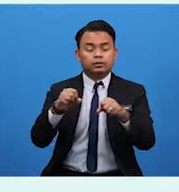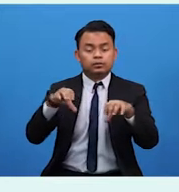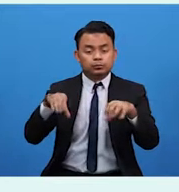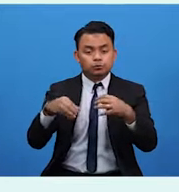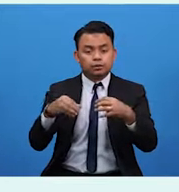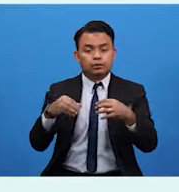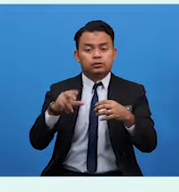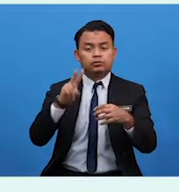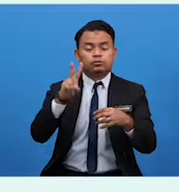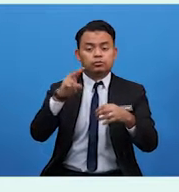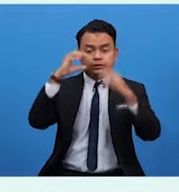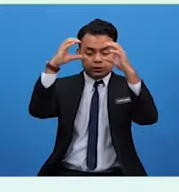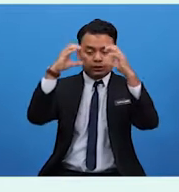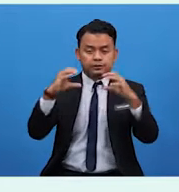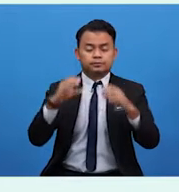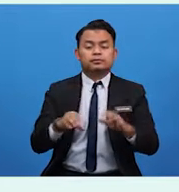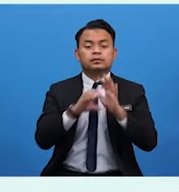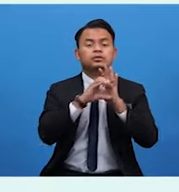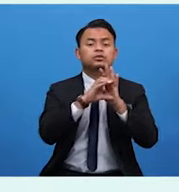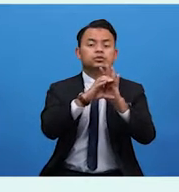automatik. Contohnya,